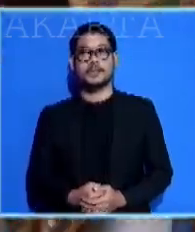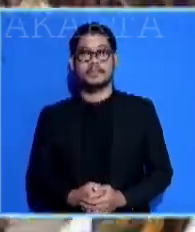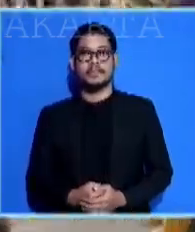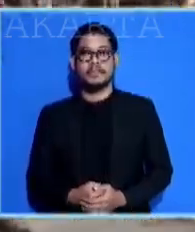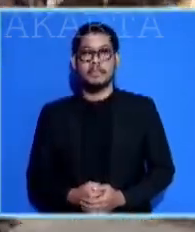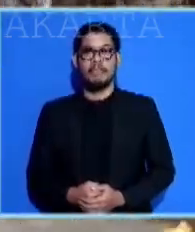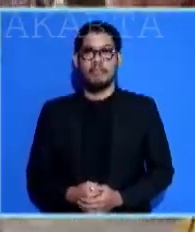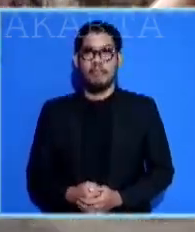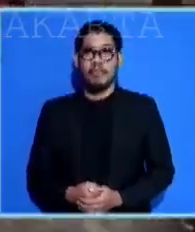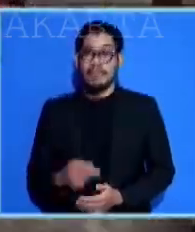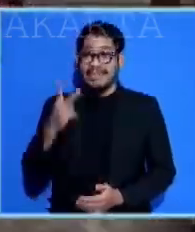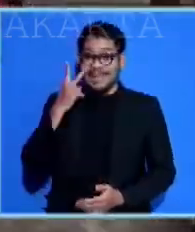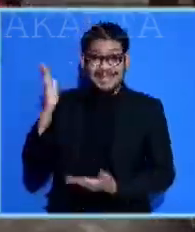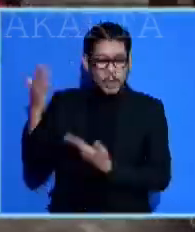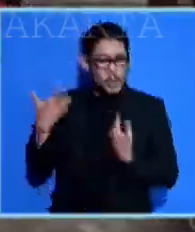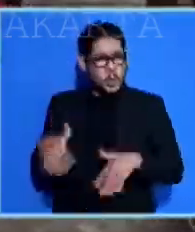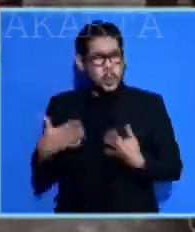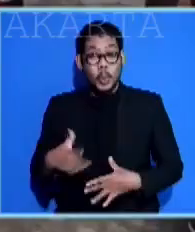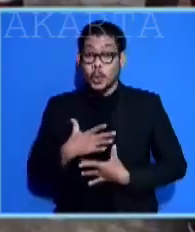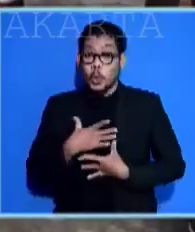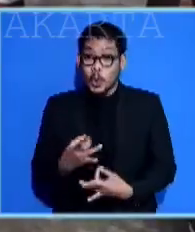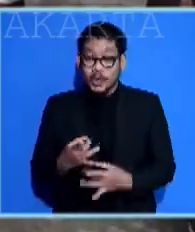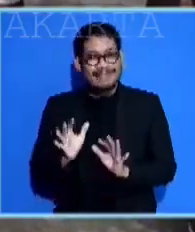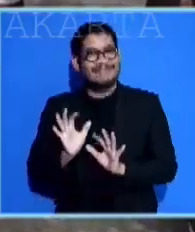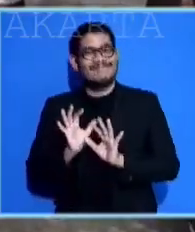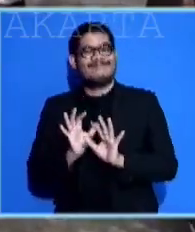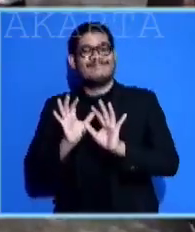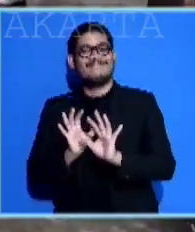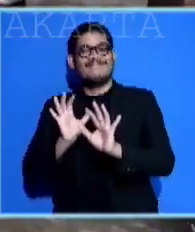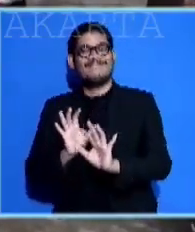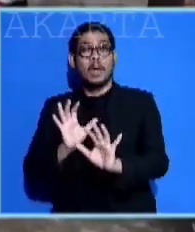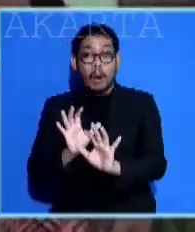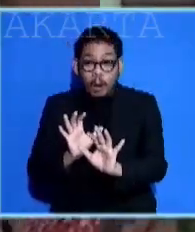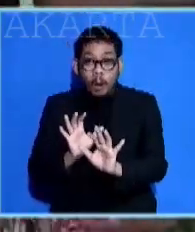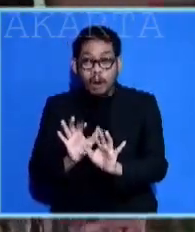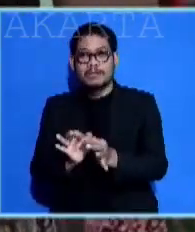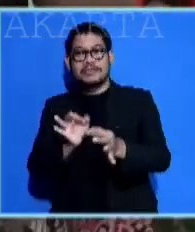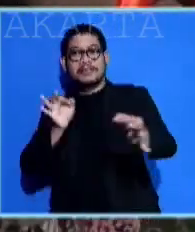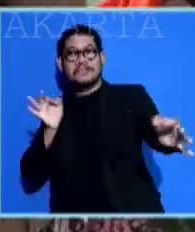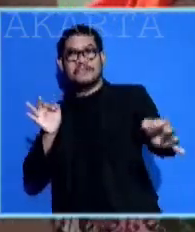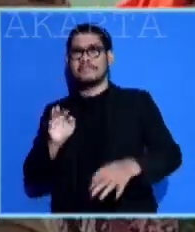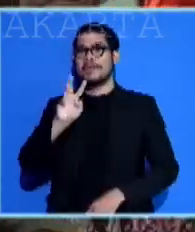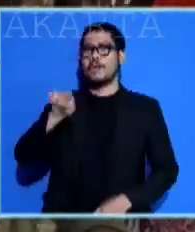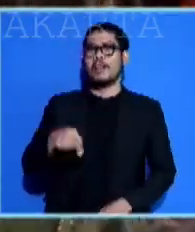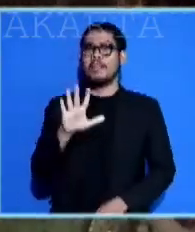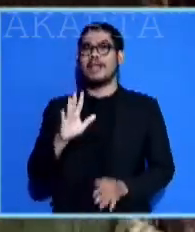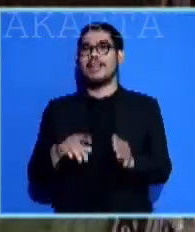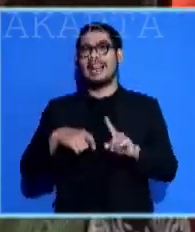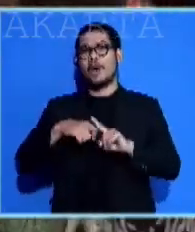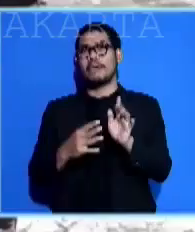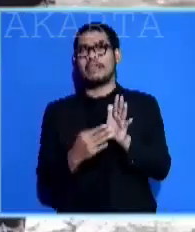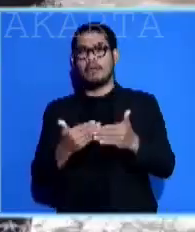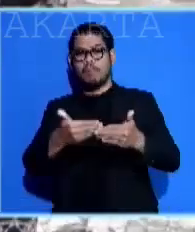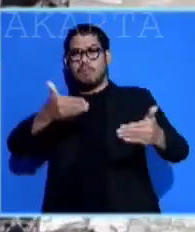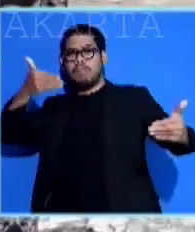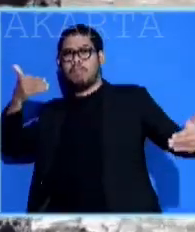Terlihat, mereka sangat antusias untuk mengikuti kirab budaya dengan perjalanan yang tempuh kurang lebih 3,5 km. Demi